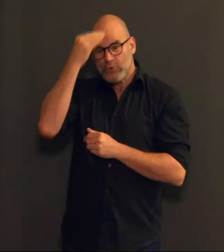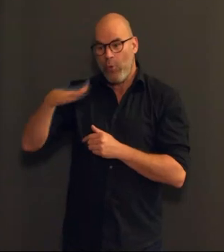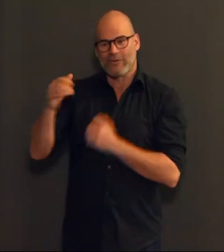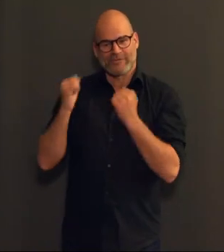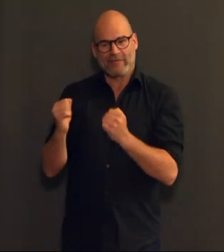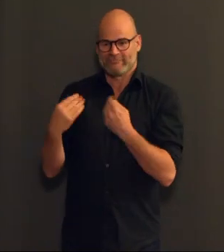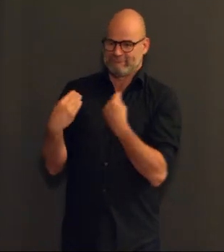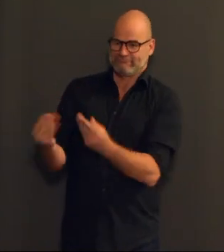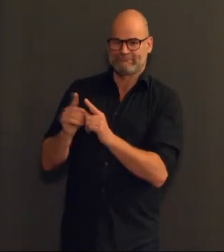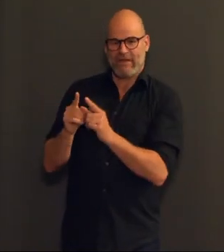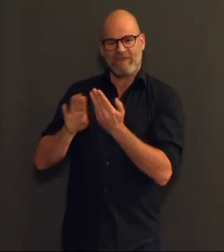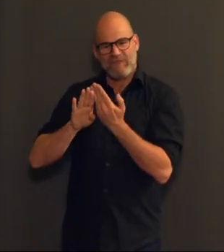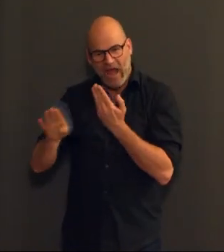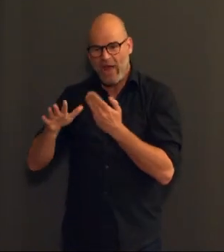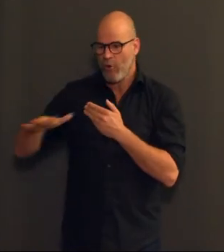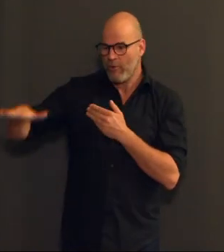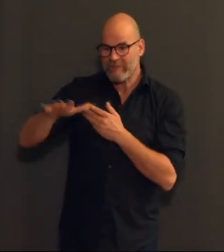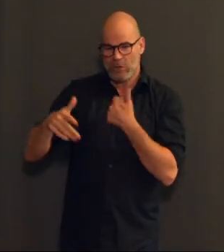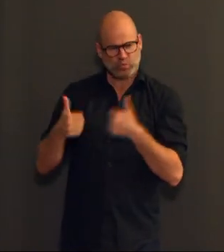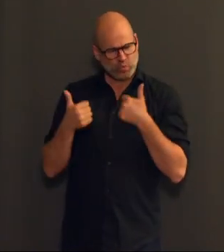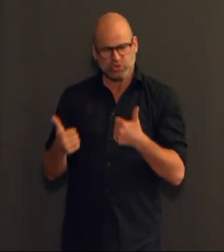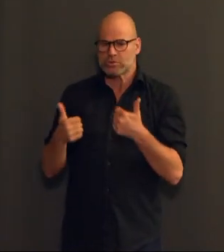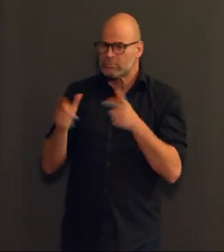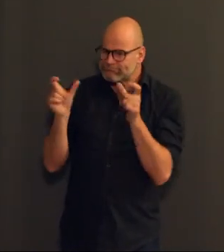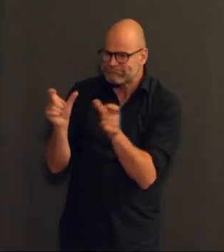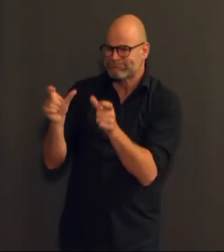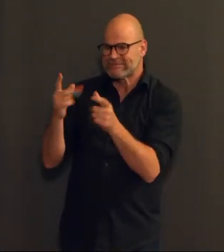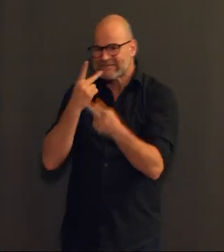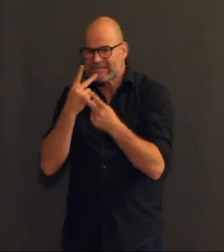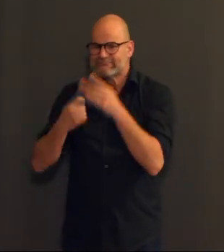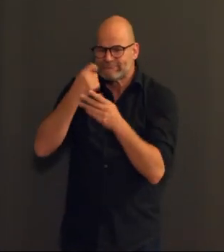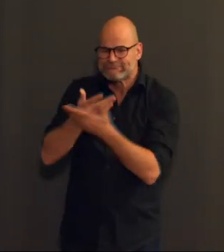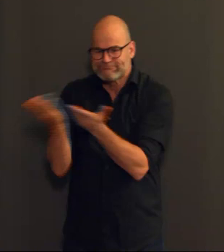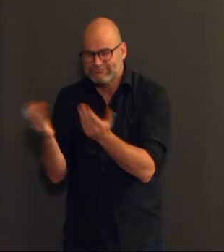Scholen zijn een van de meest gecontroleerde omgevingen in deze pandemie.